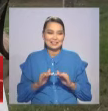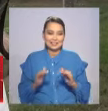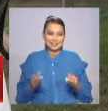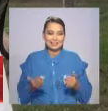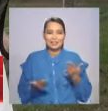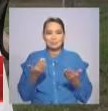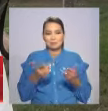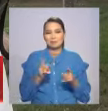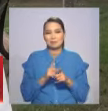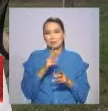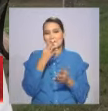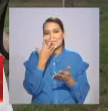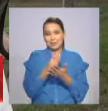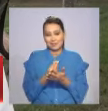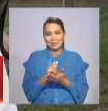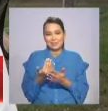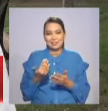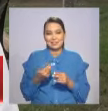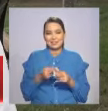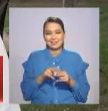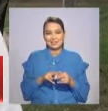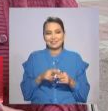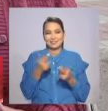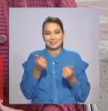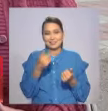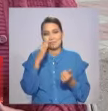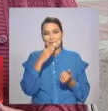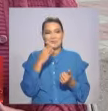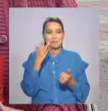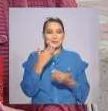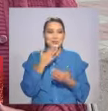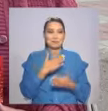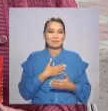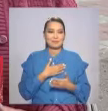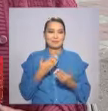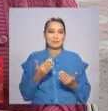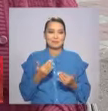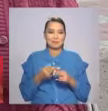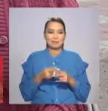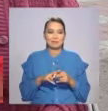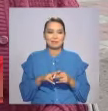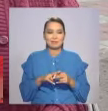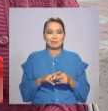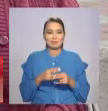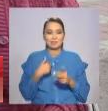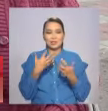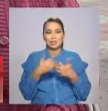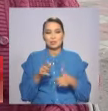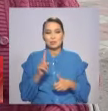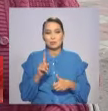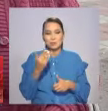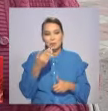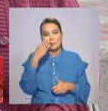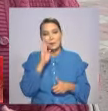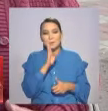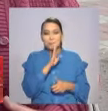люблю каждого по-своему. Но все-таки я, конечно, папина дочь. Ой, трудно сказать. Потому что я и часто считаю, что и у папы, и у